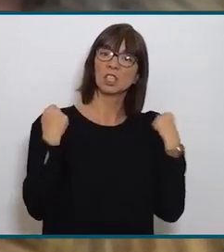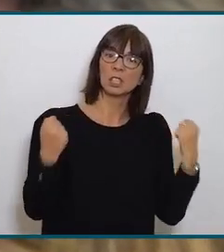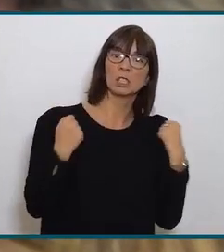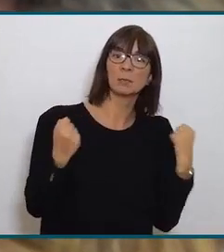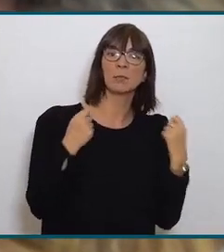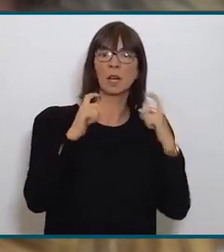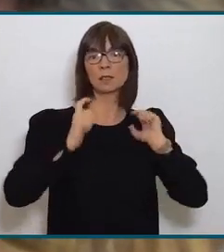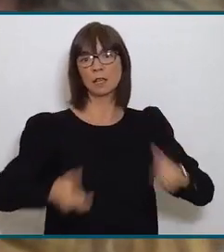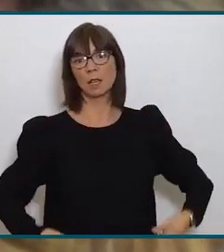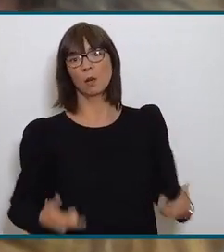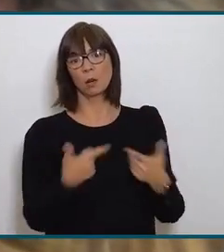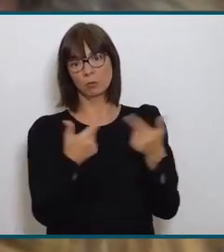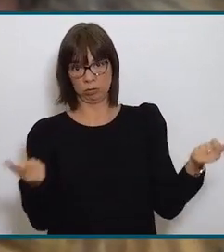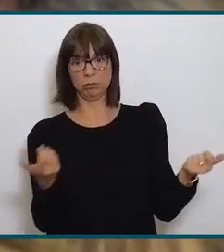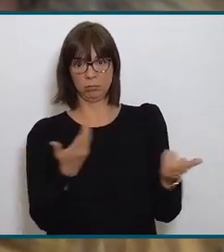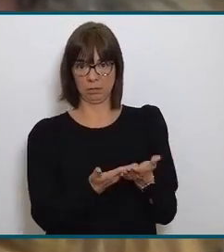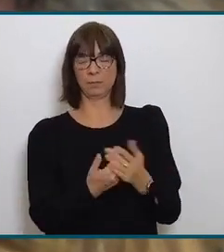synthétiques notamment.